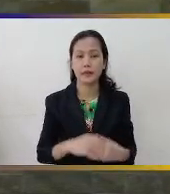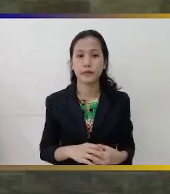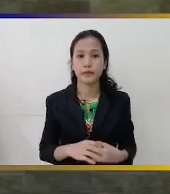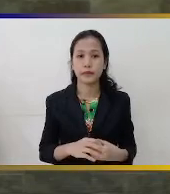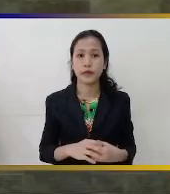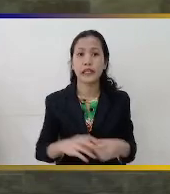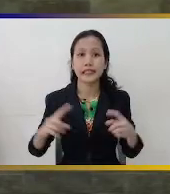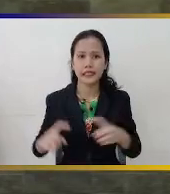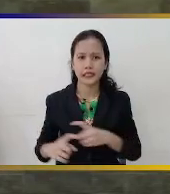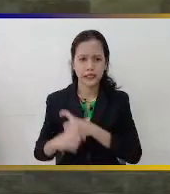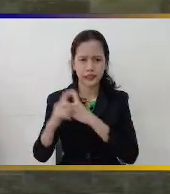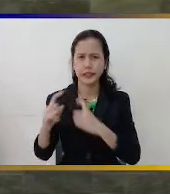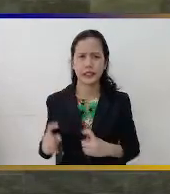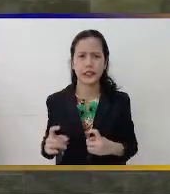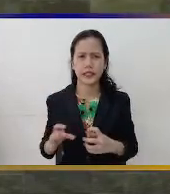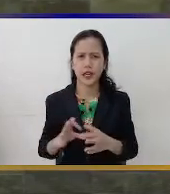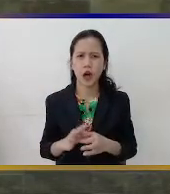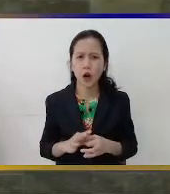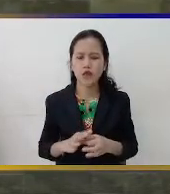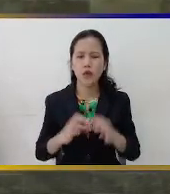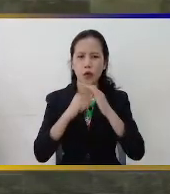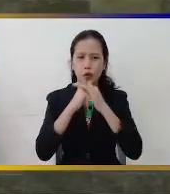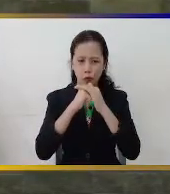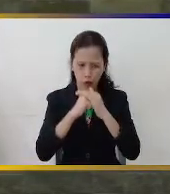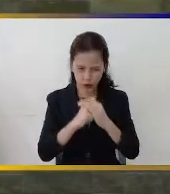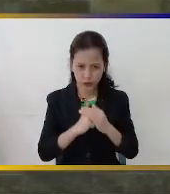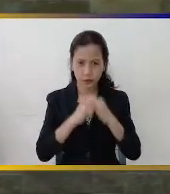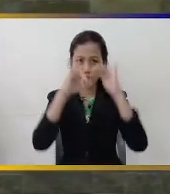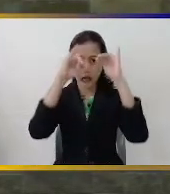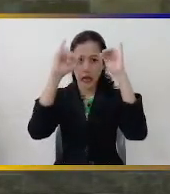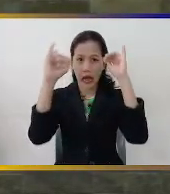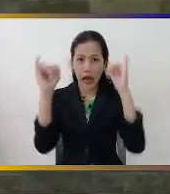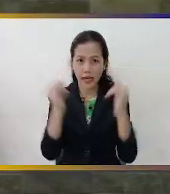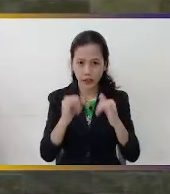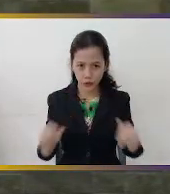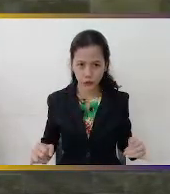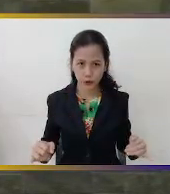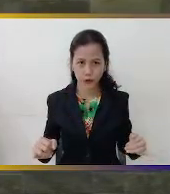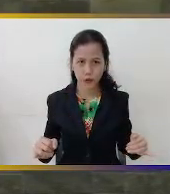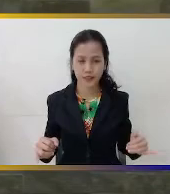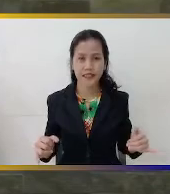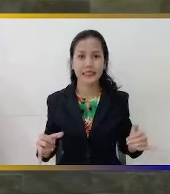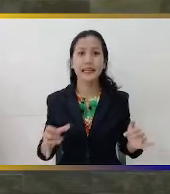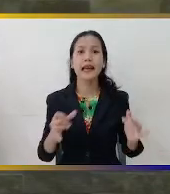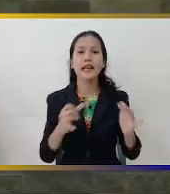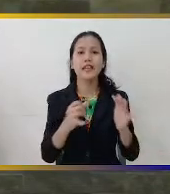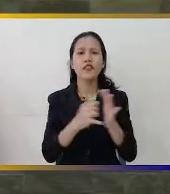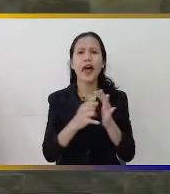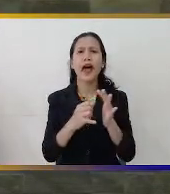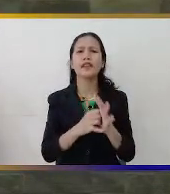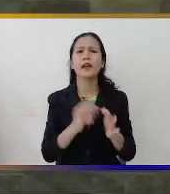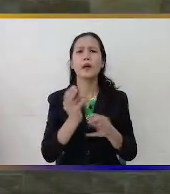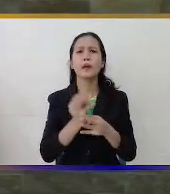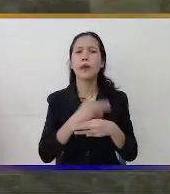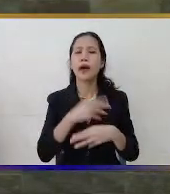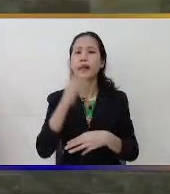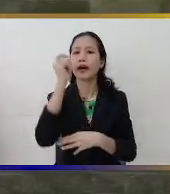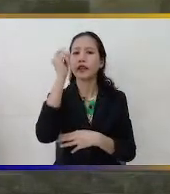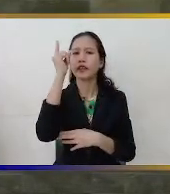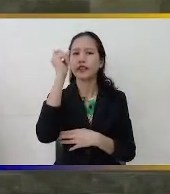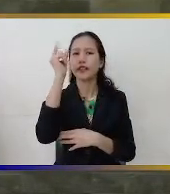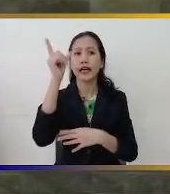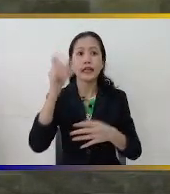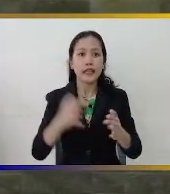sin of idolatry. Okay, so ipinaunawa po sa kanila yan na sisirain ng Diyos ang mga bagay na